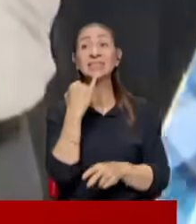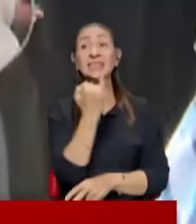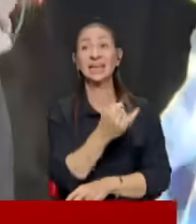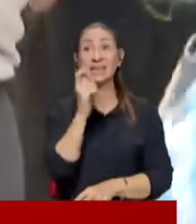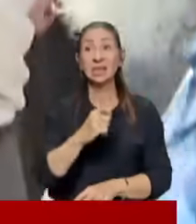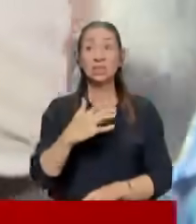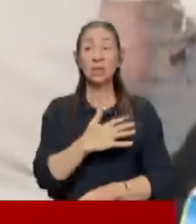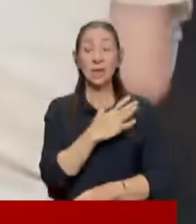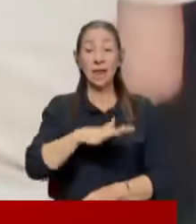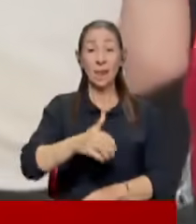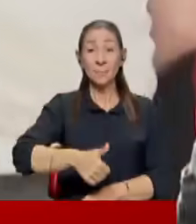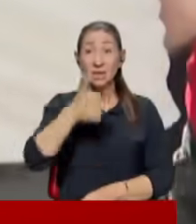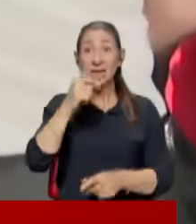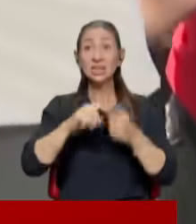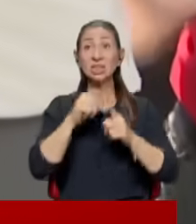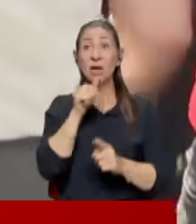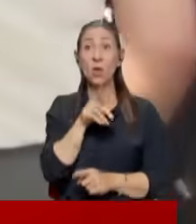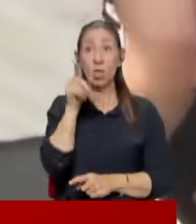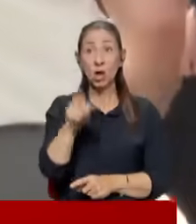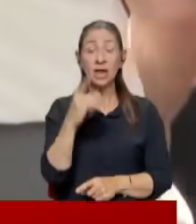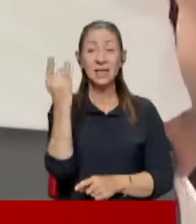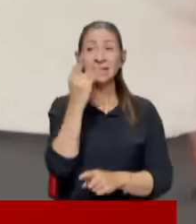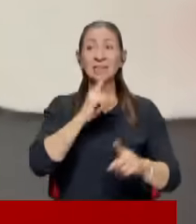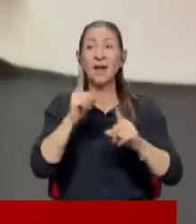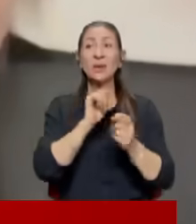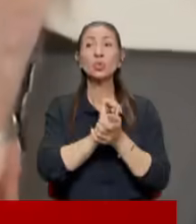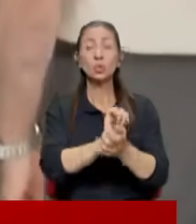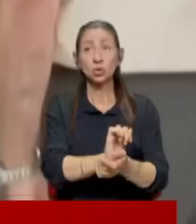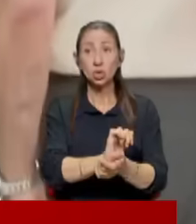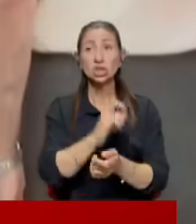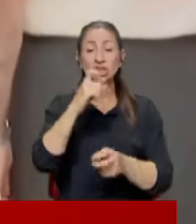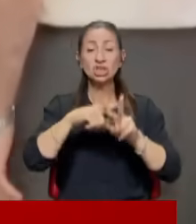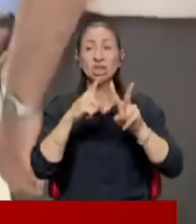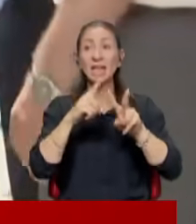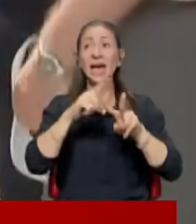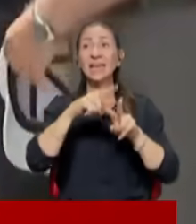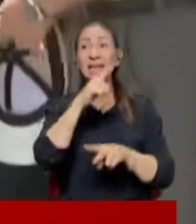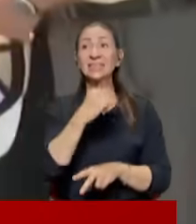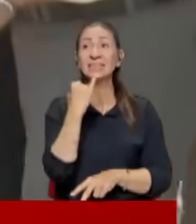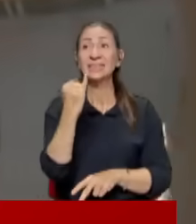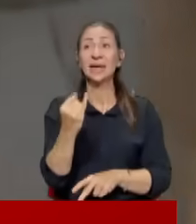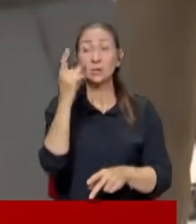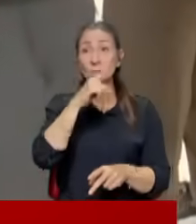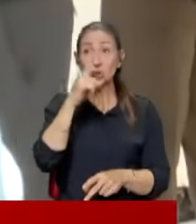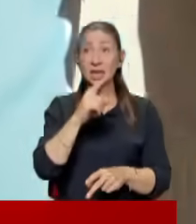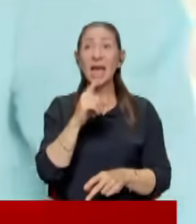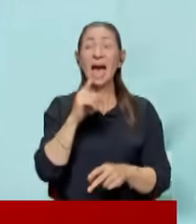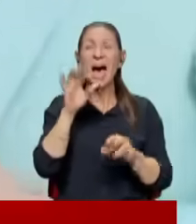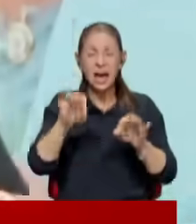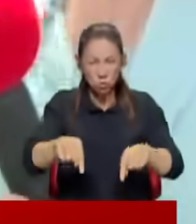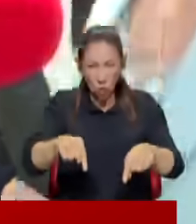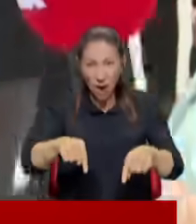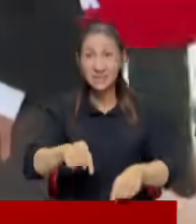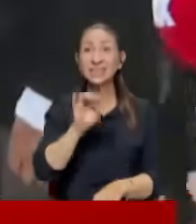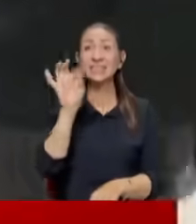ziyaretçisiydi. CHP Genel Başkanı Kemal Kılıçdaroğlu Gezi davası tutuklusu Can Atalay'ı ziyaret etmek üzere an